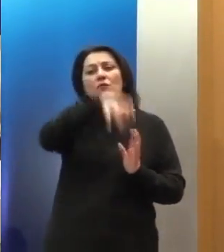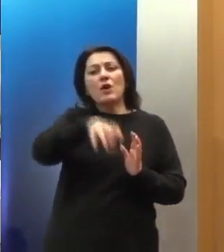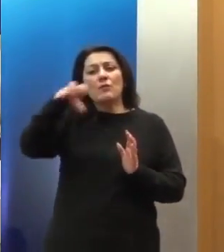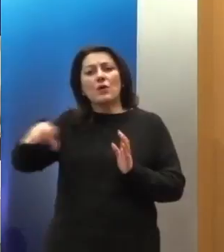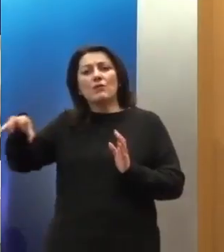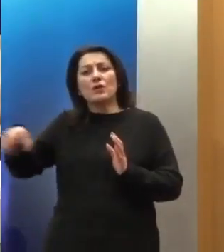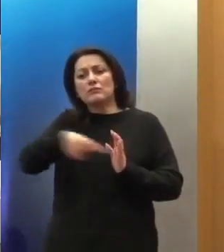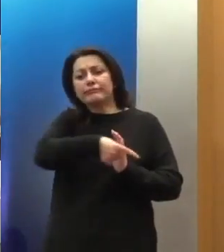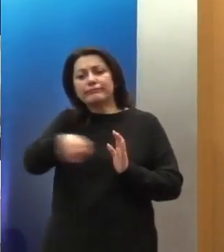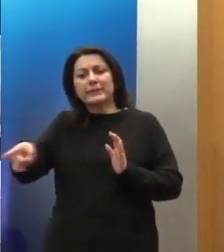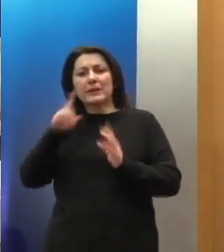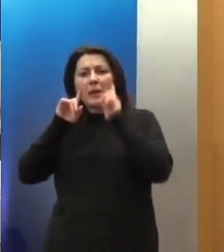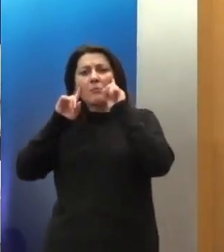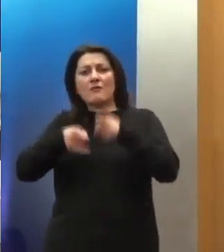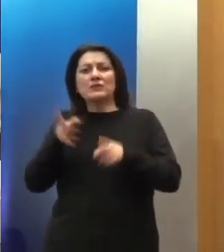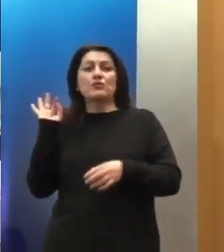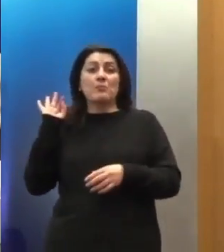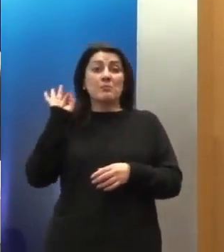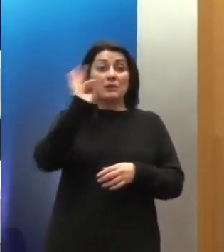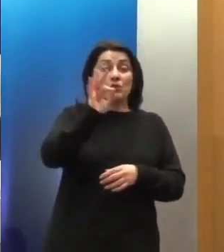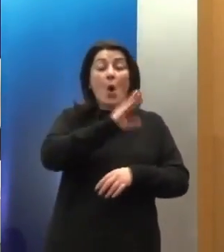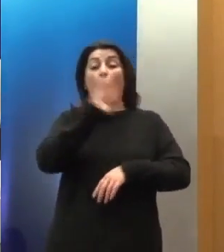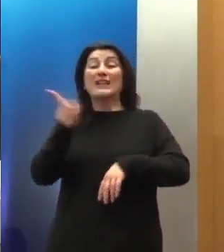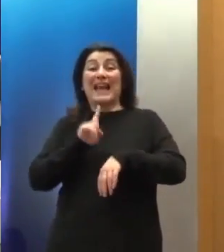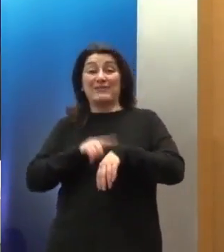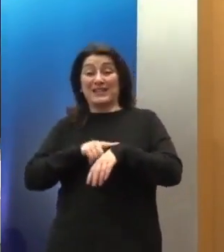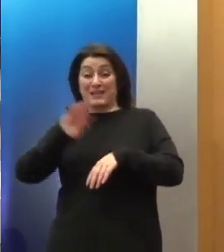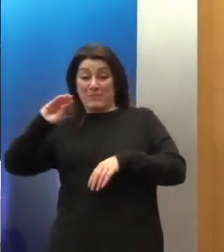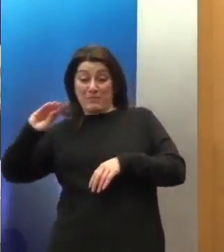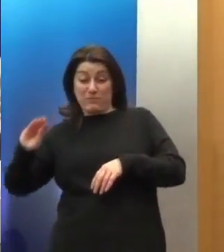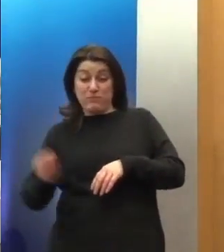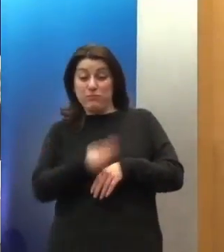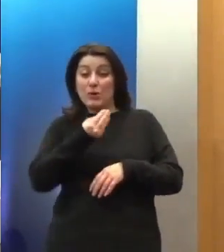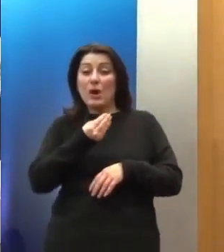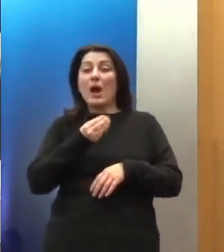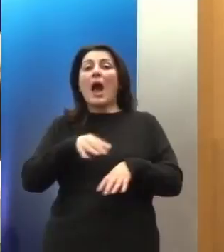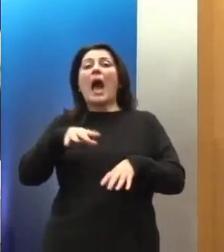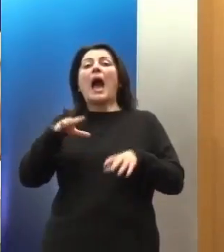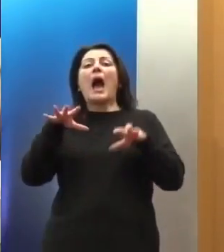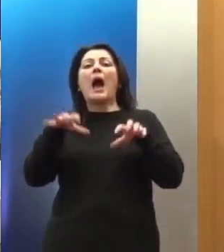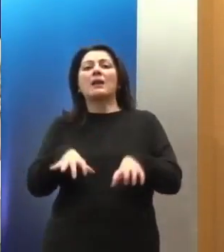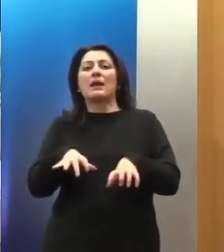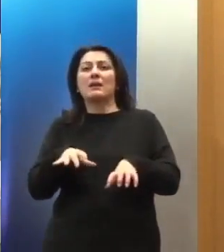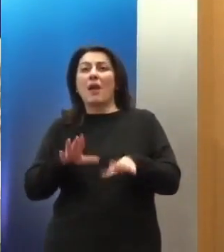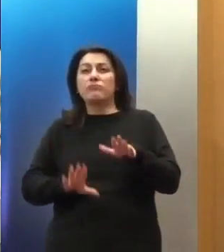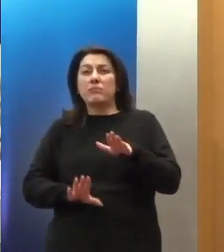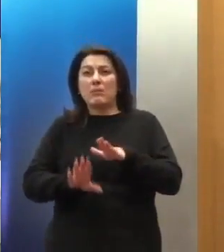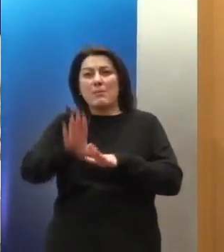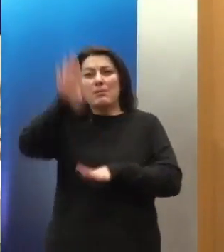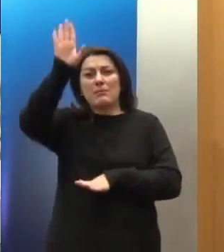κάποιες αποφάσεις, έτσι ώστε όταν χτυπάει αυτό το κόκκινο το καμπανάκι, να ενεργοποιούνται μία